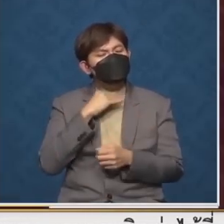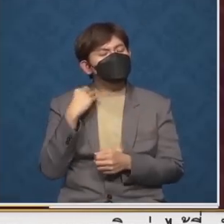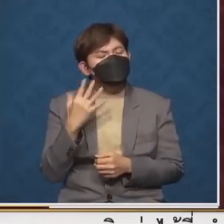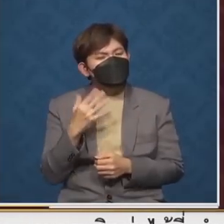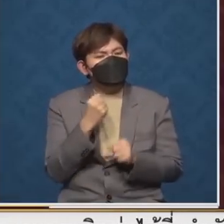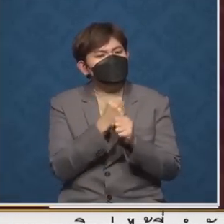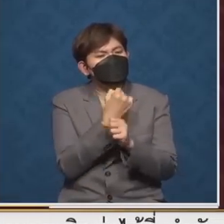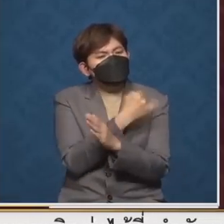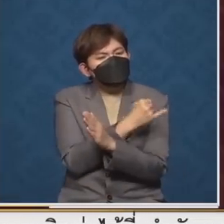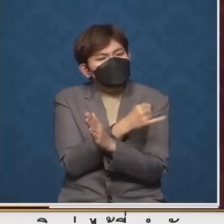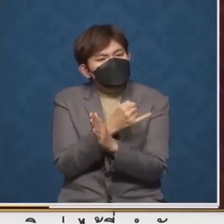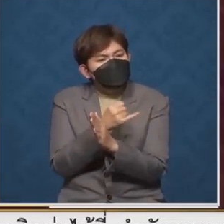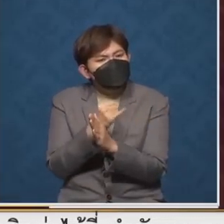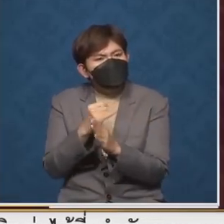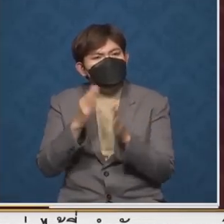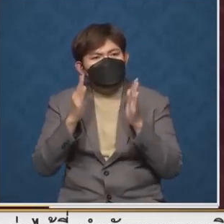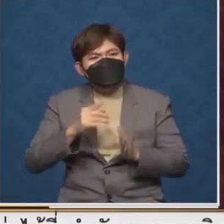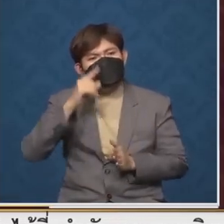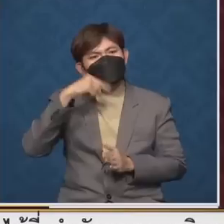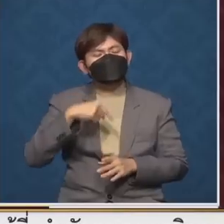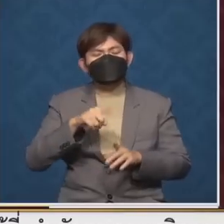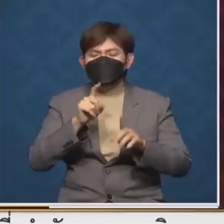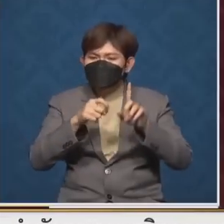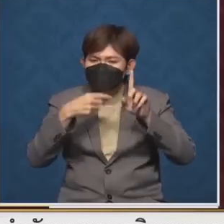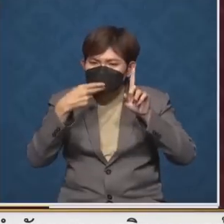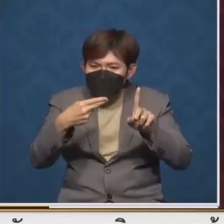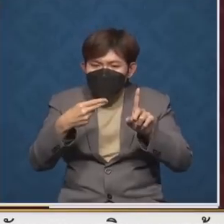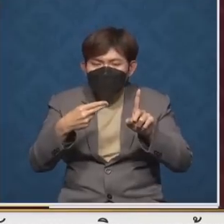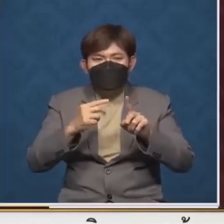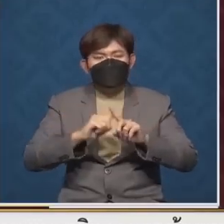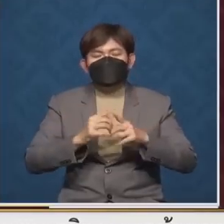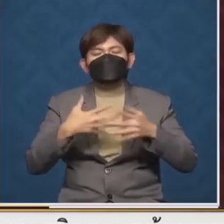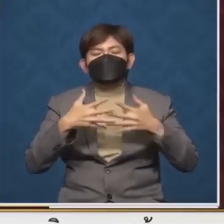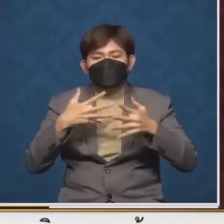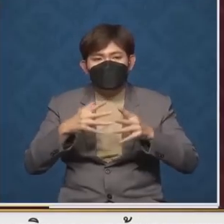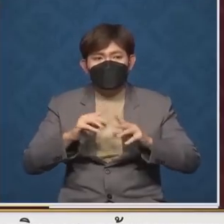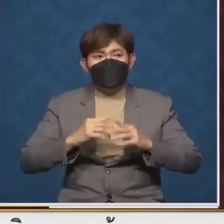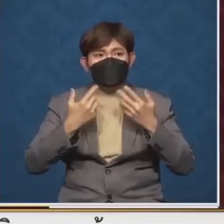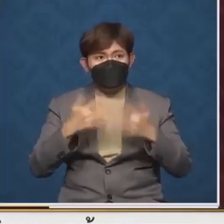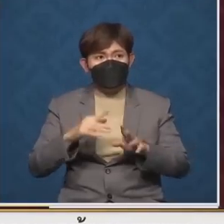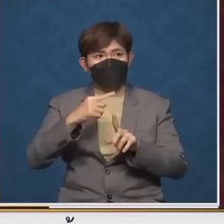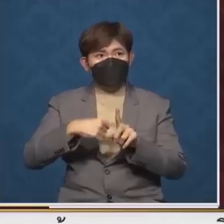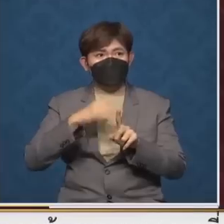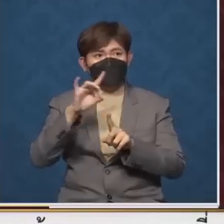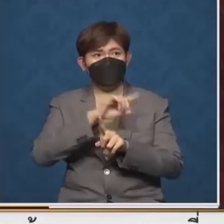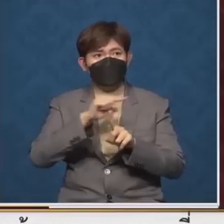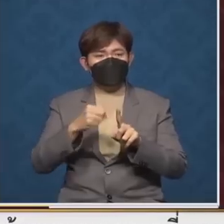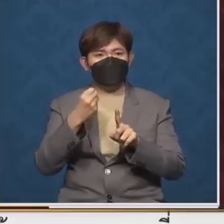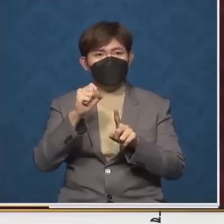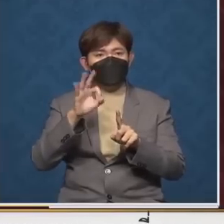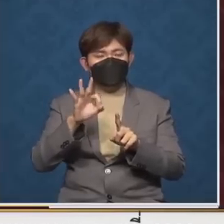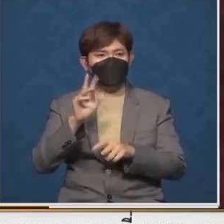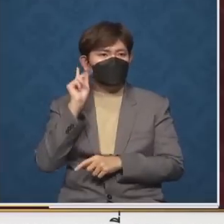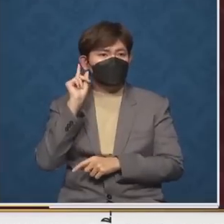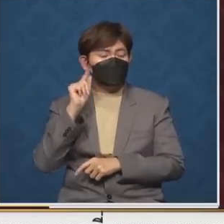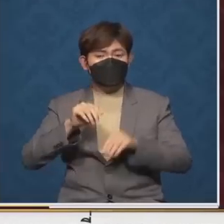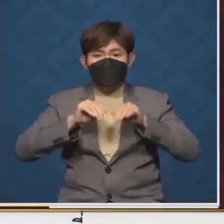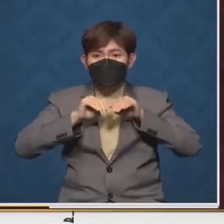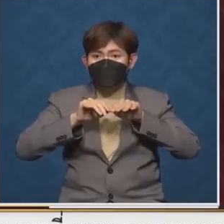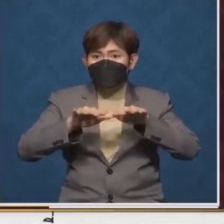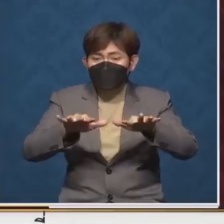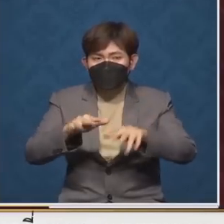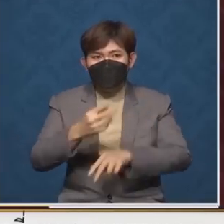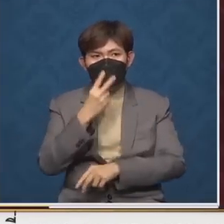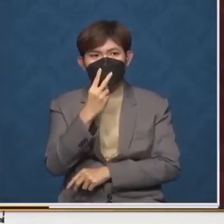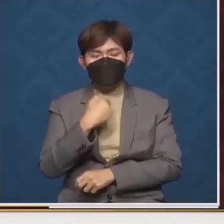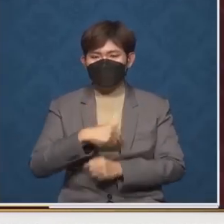ิดมาตงเยอะแล้ว คนไทยตายเป็มนสบแล้วปากฏว่านะฮะ 19 สิงหาขาวออกมาอย่างนี้นะครับม